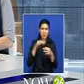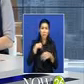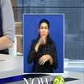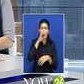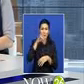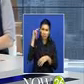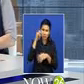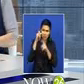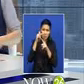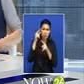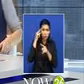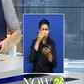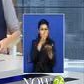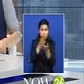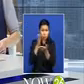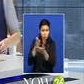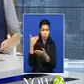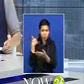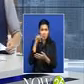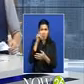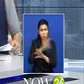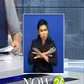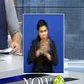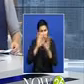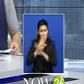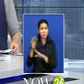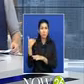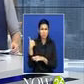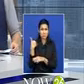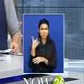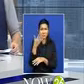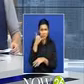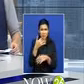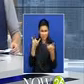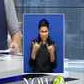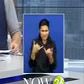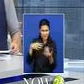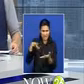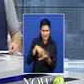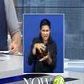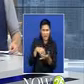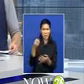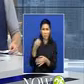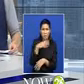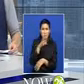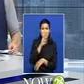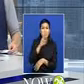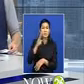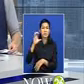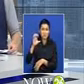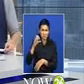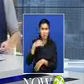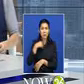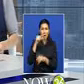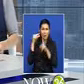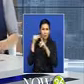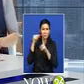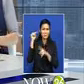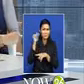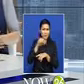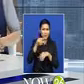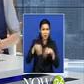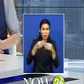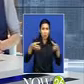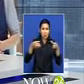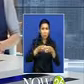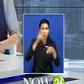าศของเที่ยวบินต่างๆกันให้ดีนะคะเผื่อมีการประกาศยกเลิกเพราะว่าอย่างรายงานล่าสุดของ BBC เขาบอกว่ามีคำสั่งให้อพยพนัก